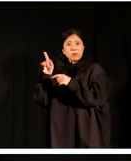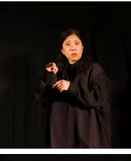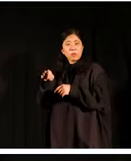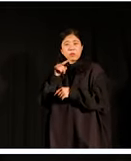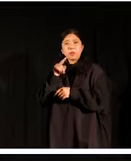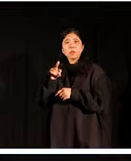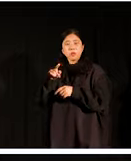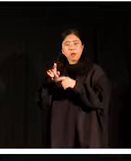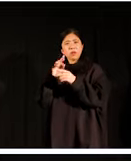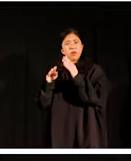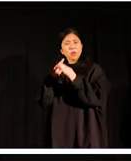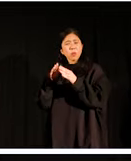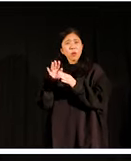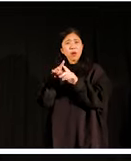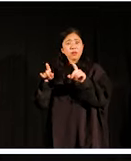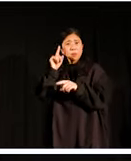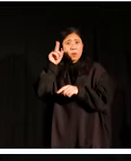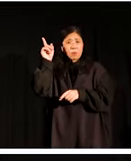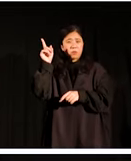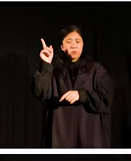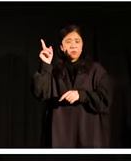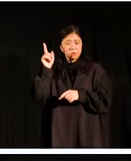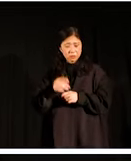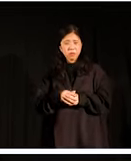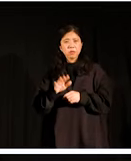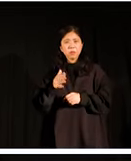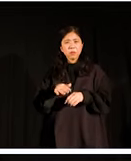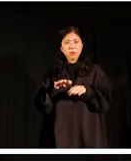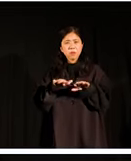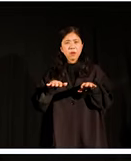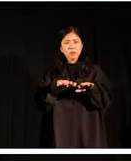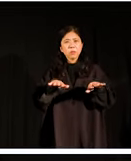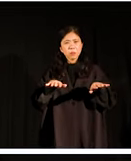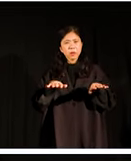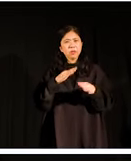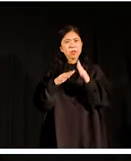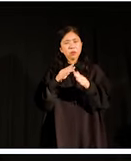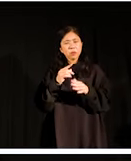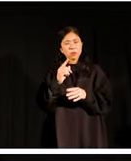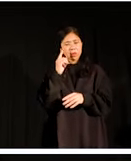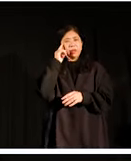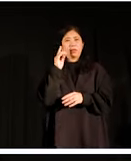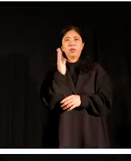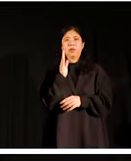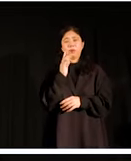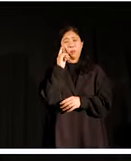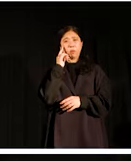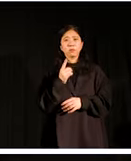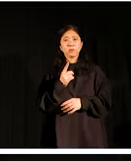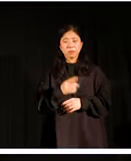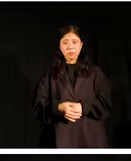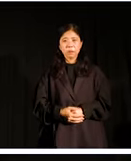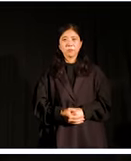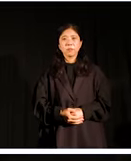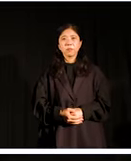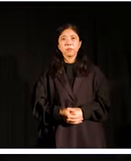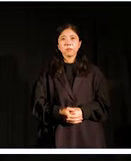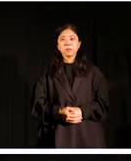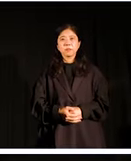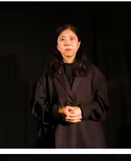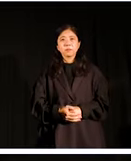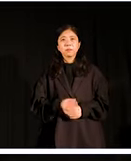たのがままずは感じまずは感じることが少なくなってるのではないかとは思思うんですよねでもあのま